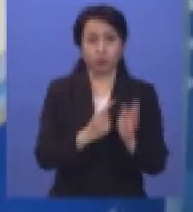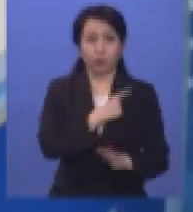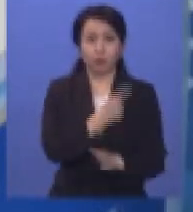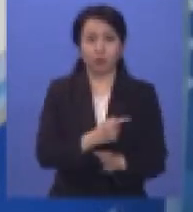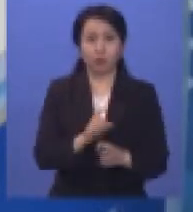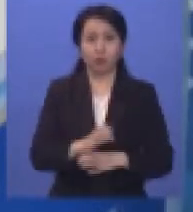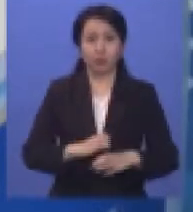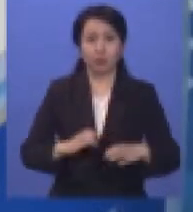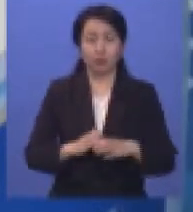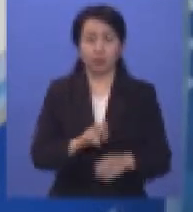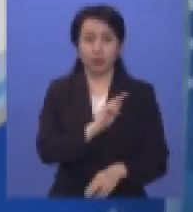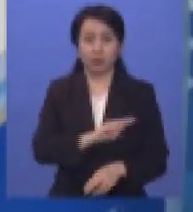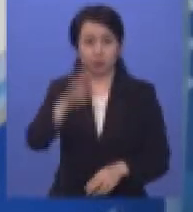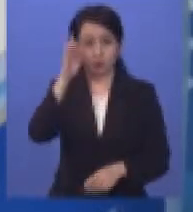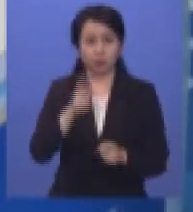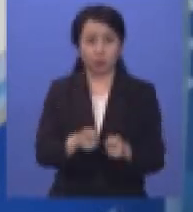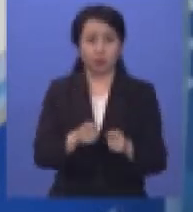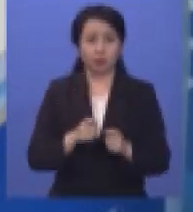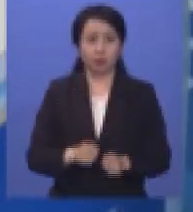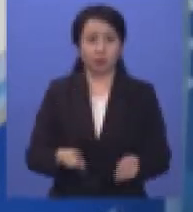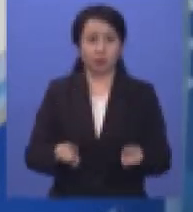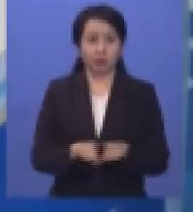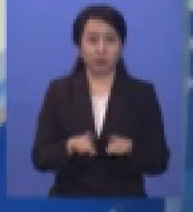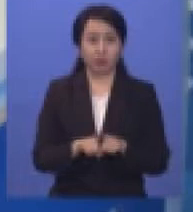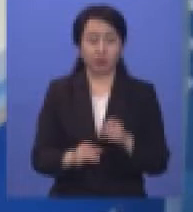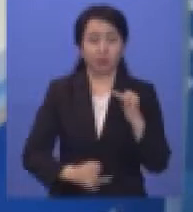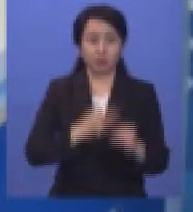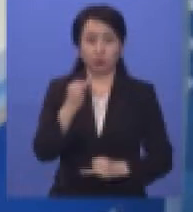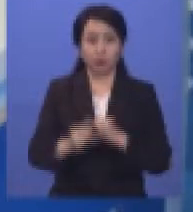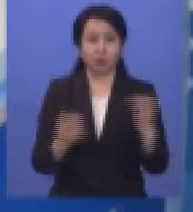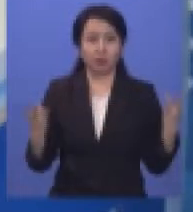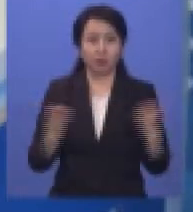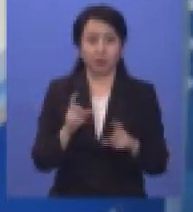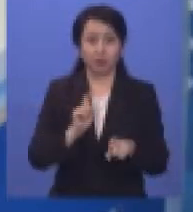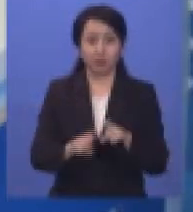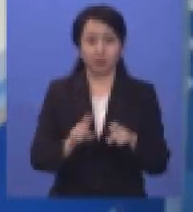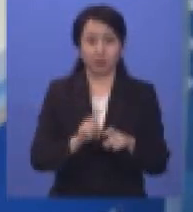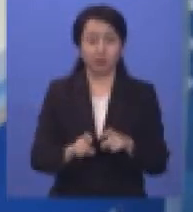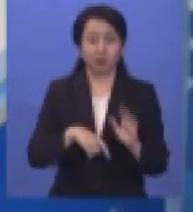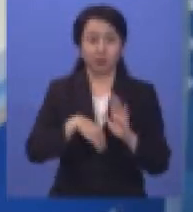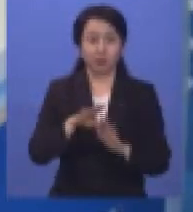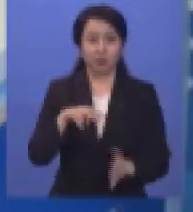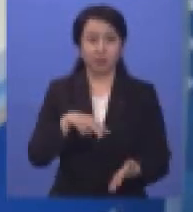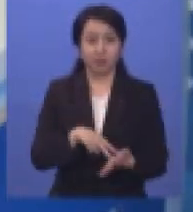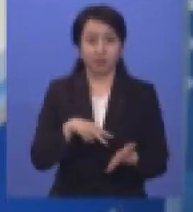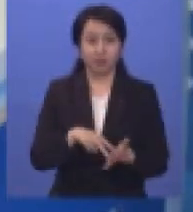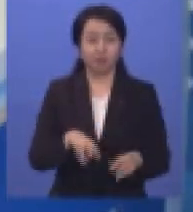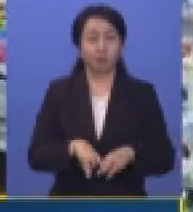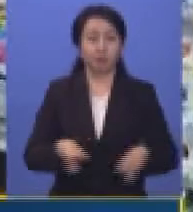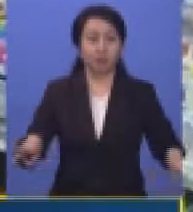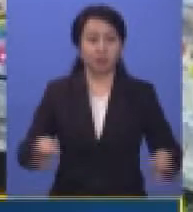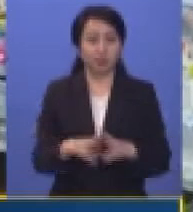вопросы усиления анализа рисков деятельности государственных органов. Также обсуждена необходимость контроля и стабилизации